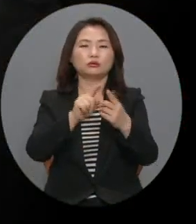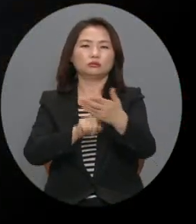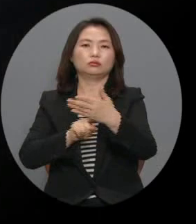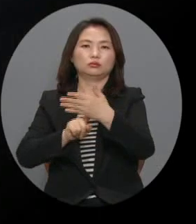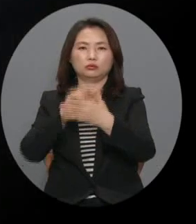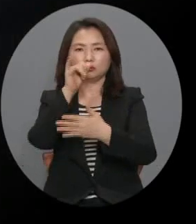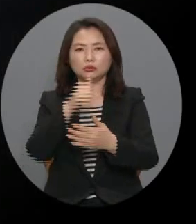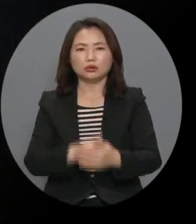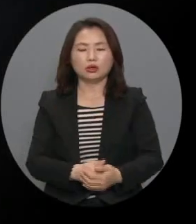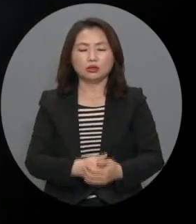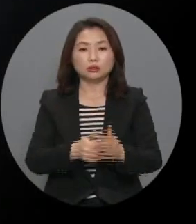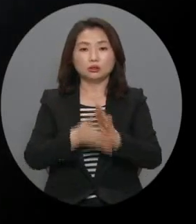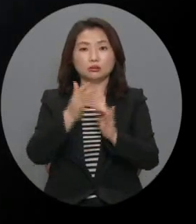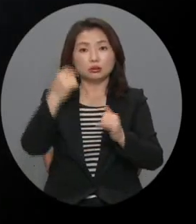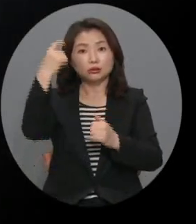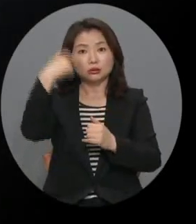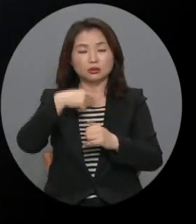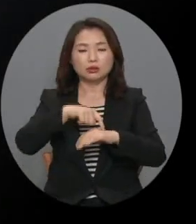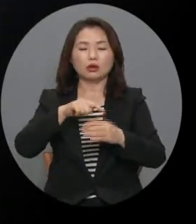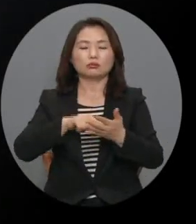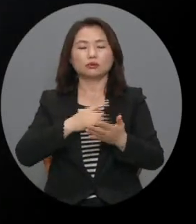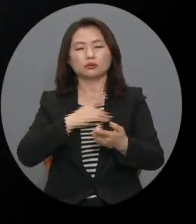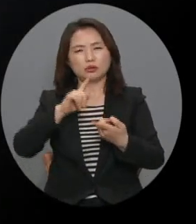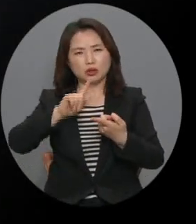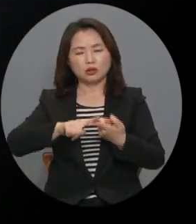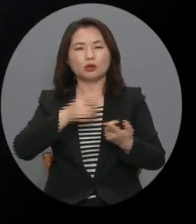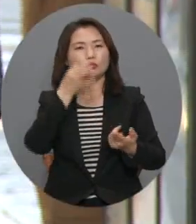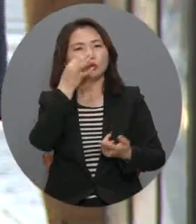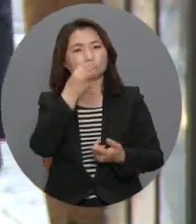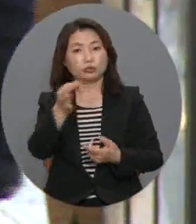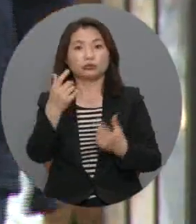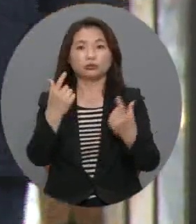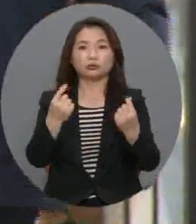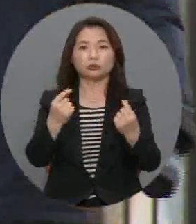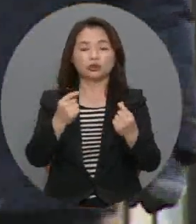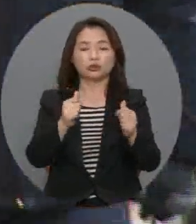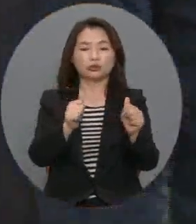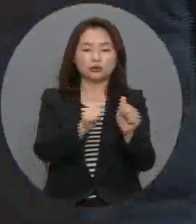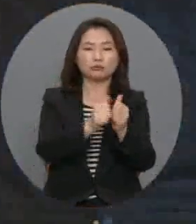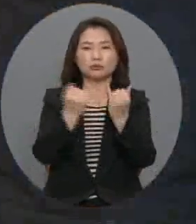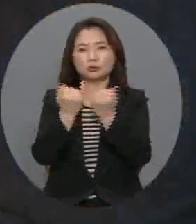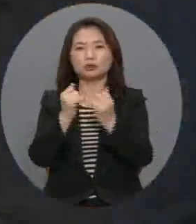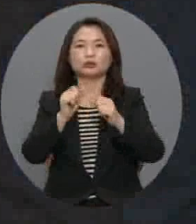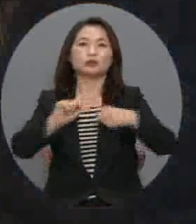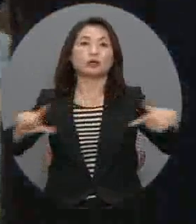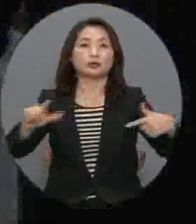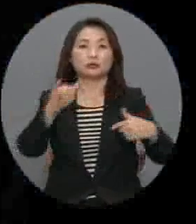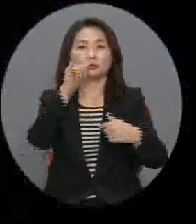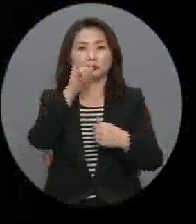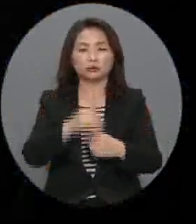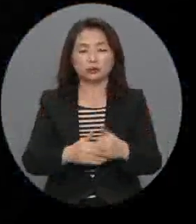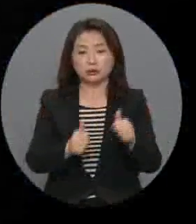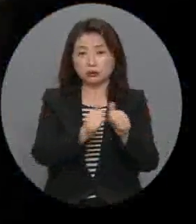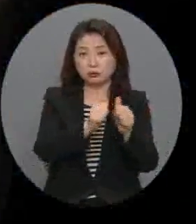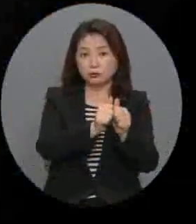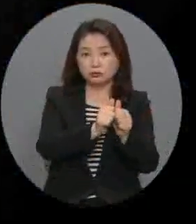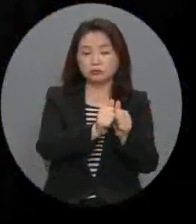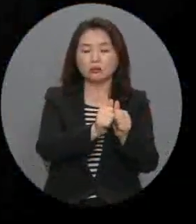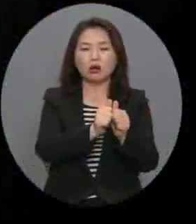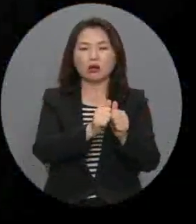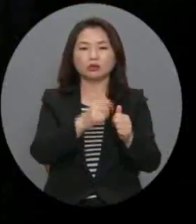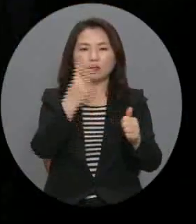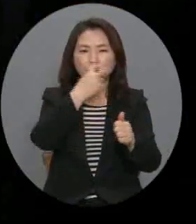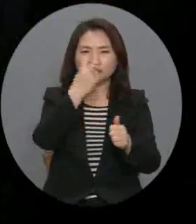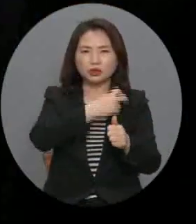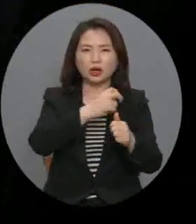언급됐습니다. 당시 시민들이 느꼈던 감정을 보여줍니다. 성별에 따른 차이도 보였습니다. 남성은